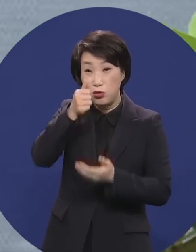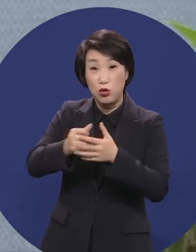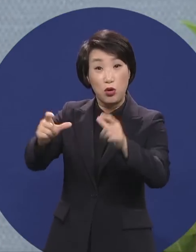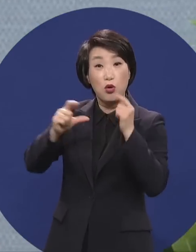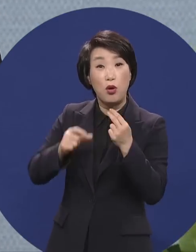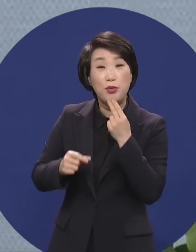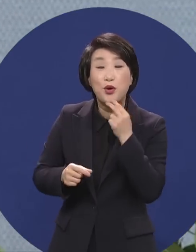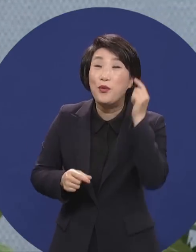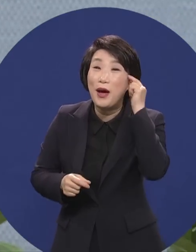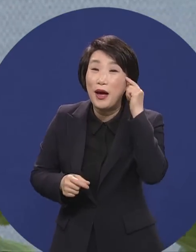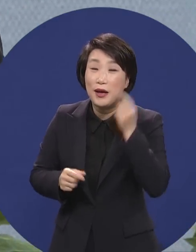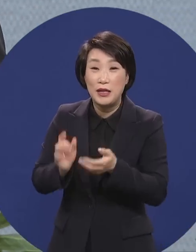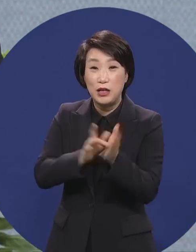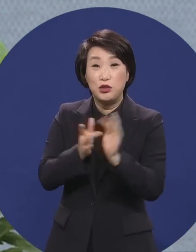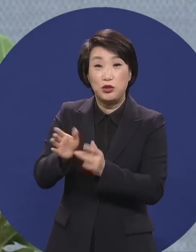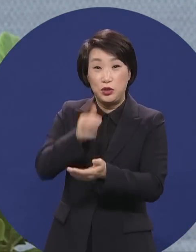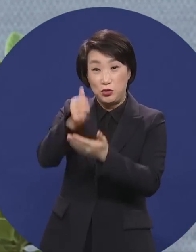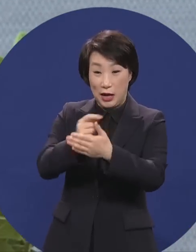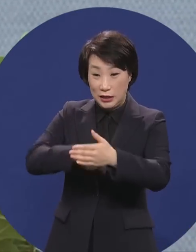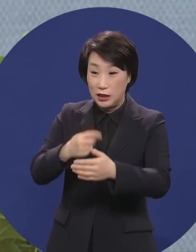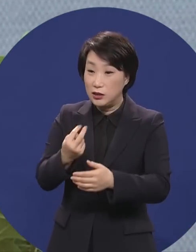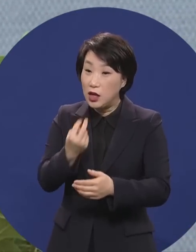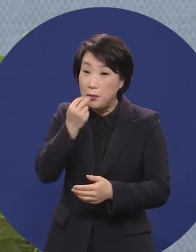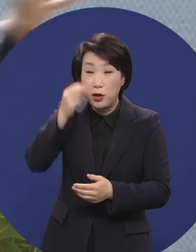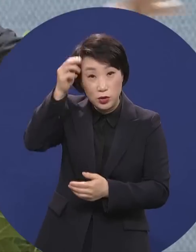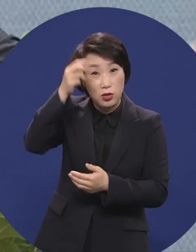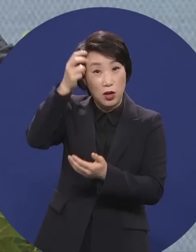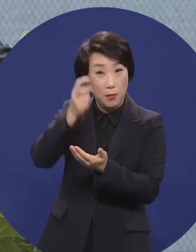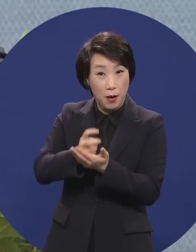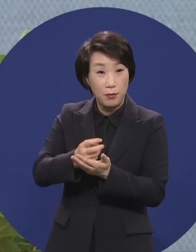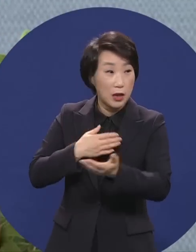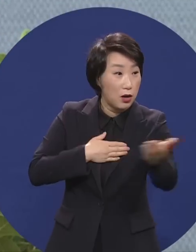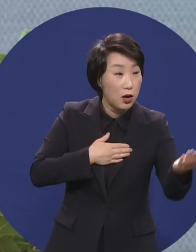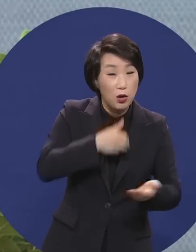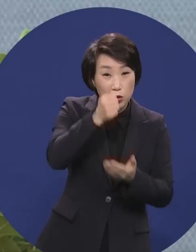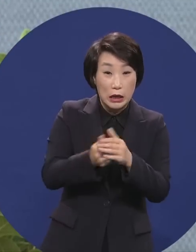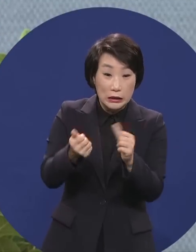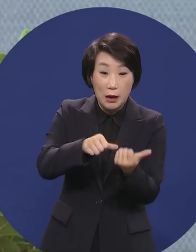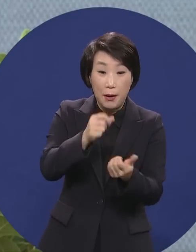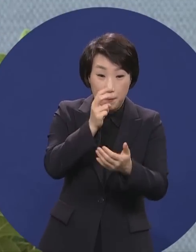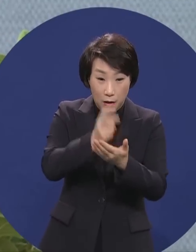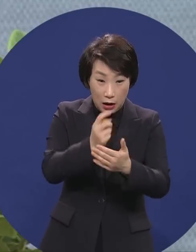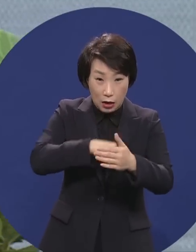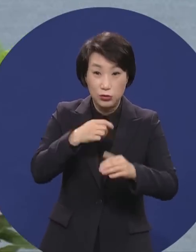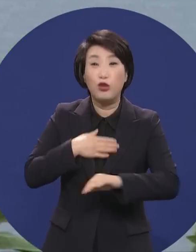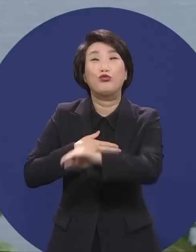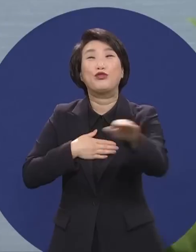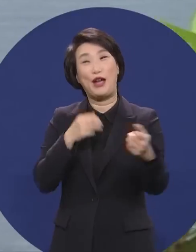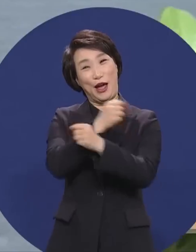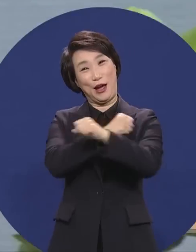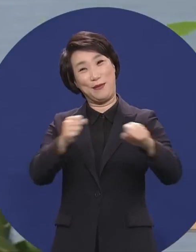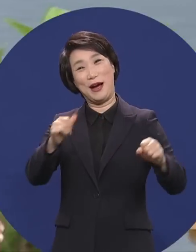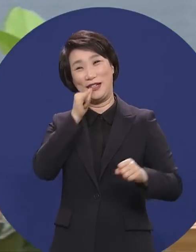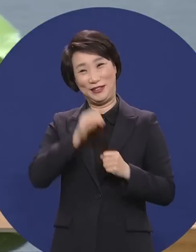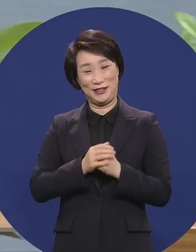그리스도 예수 안에 있는 생명의 성령의 법이 죄와 사망의 법에서 나를 해방하였음이니라.